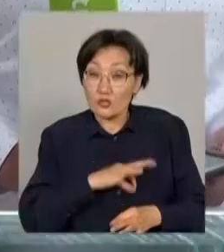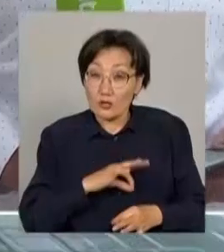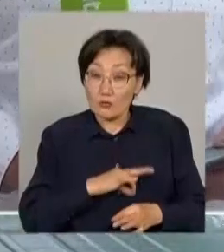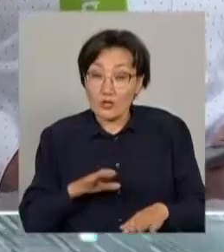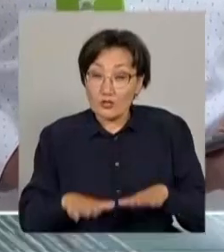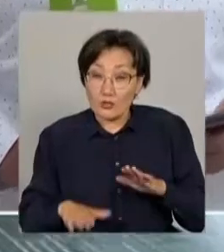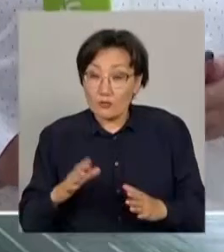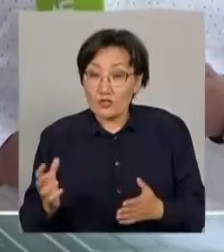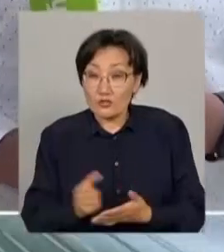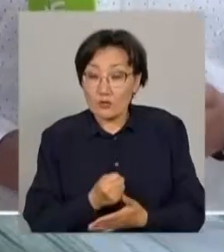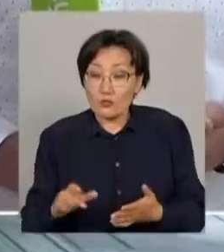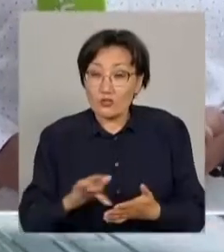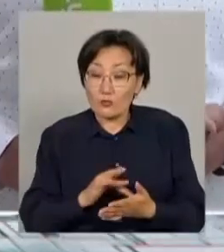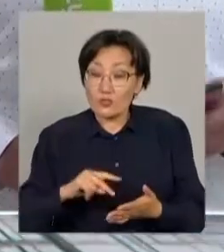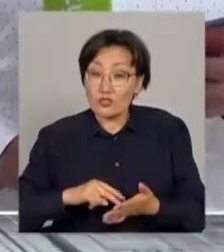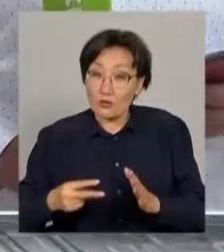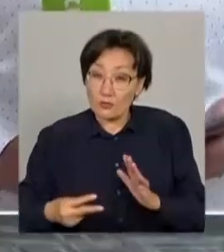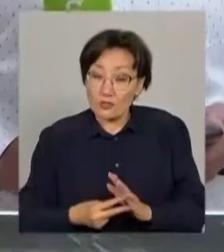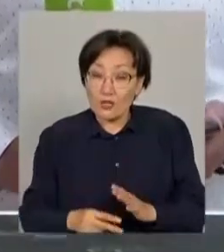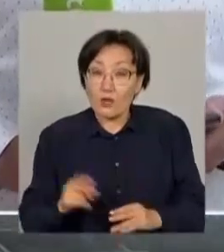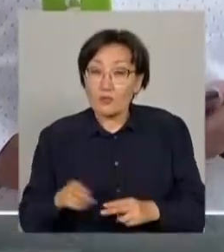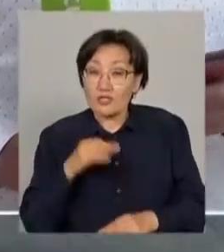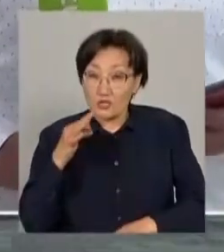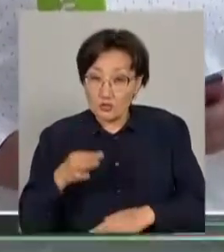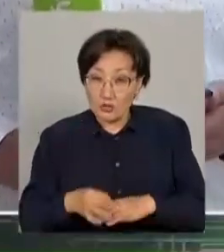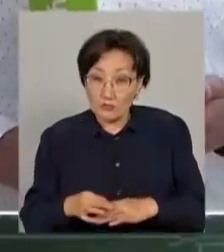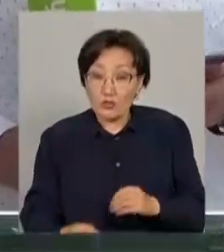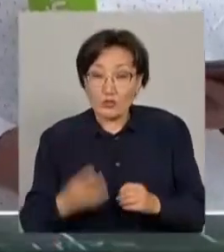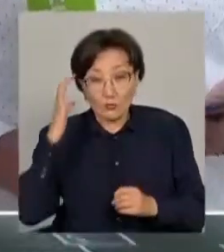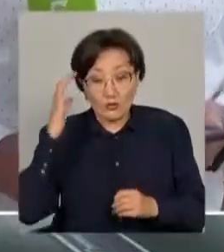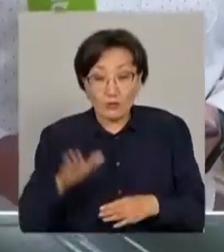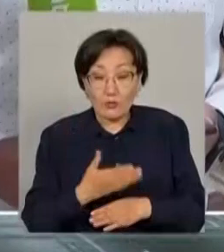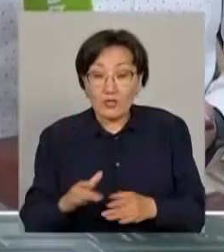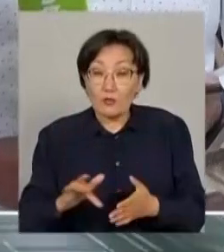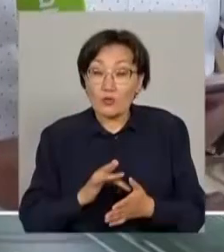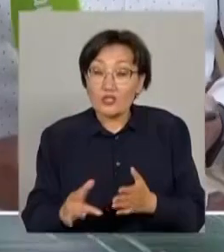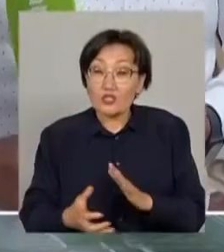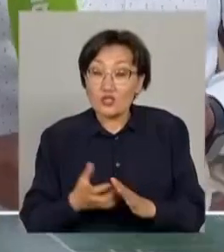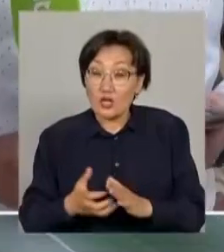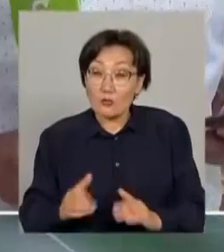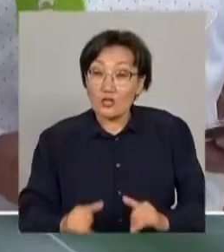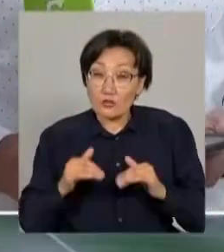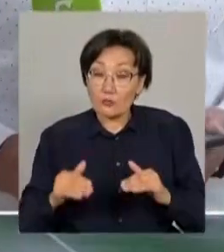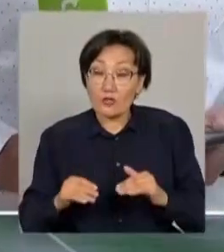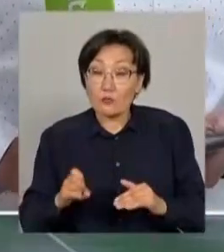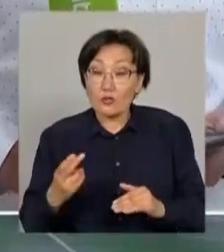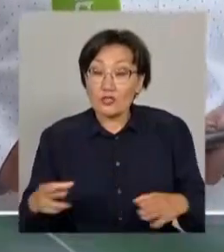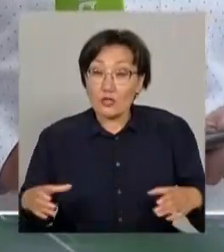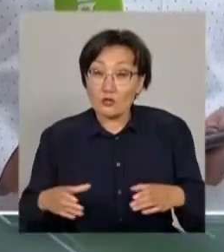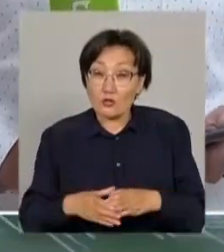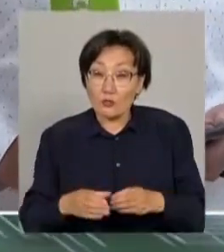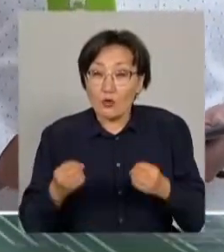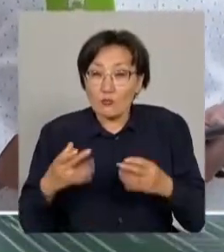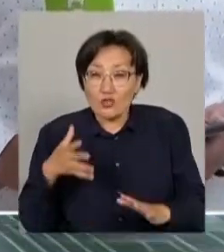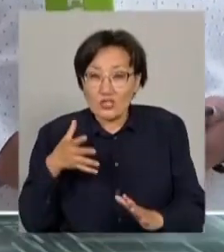күмәнді жетістіктер, бюджетті жоспарлаудағы жауапсыздық, мұнайдан тыс бюджет тапшылығының артуы, ұлттық қорды талан-таражға